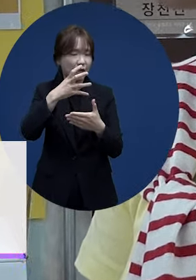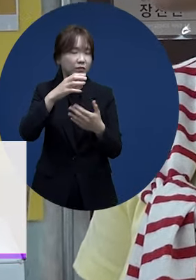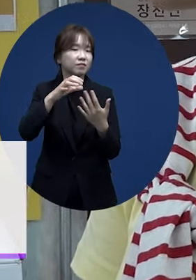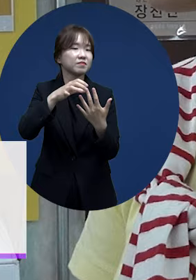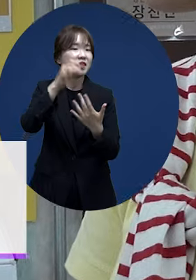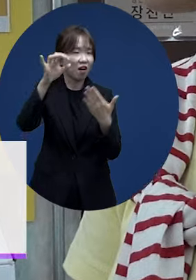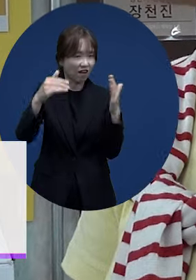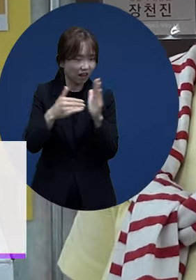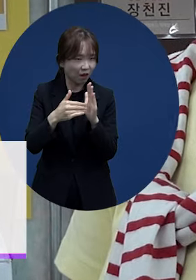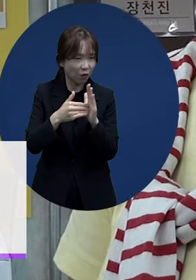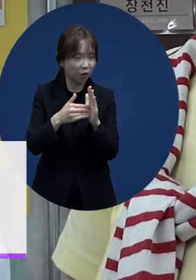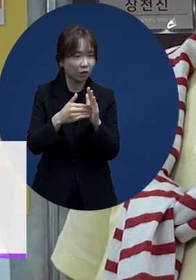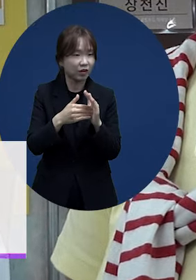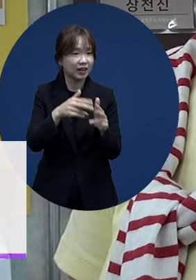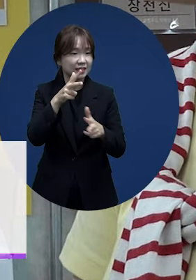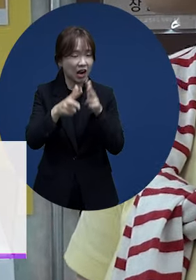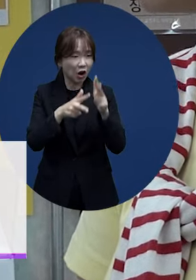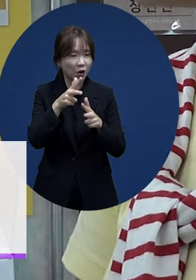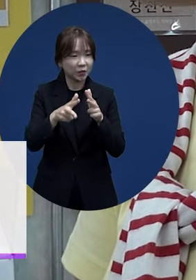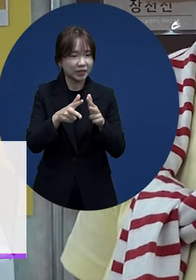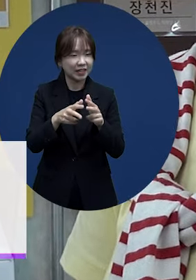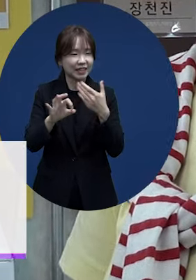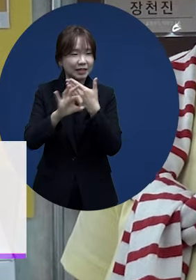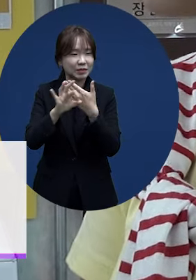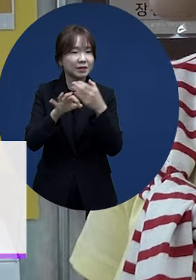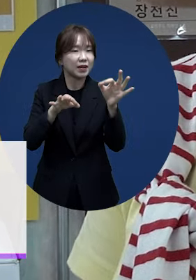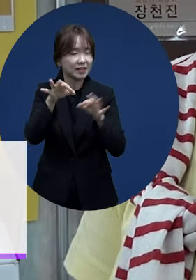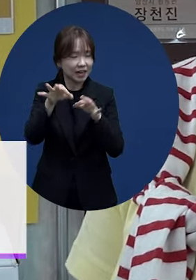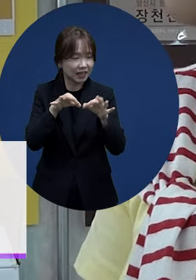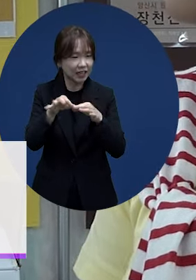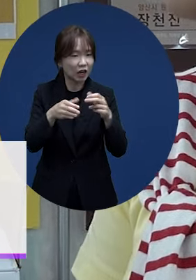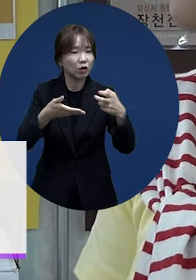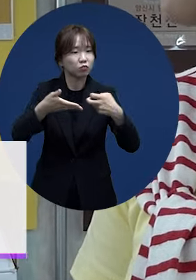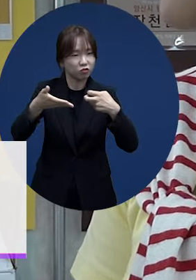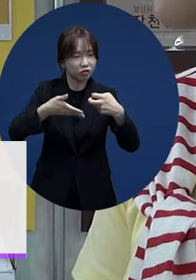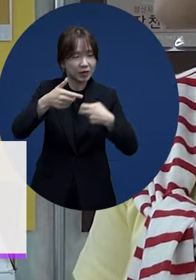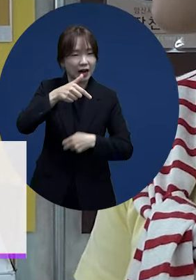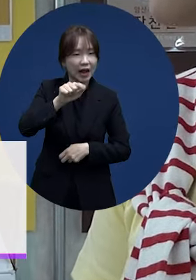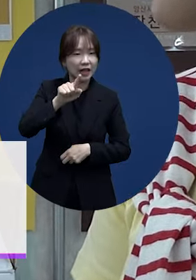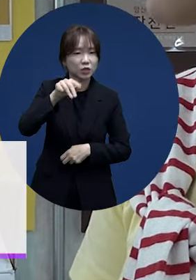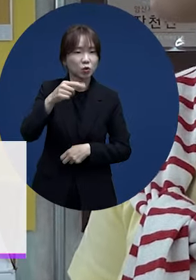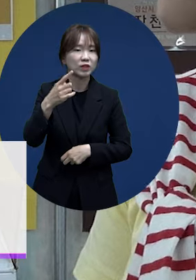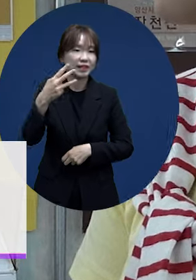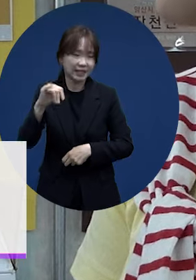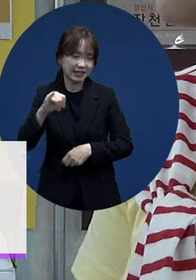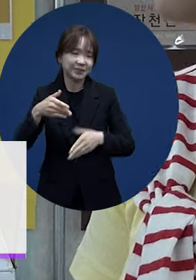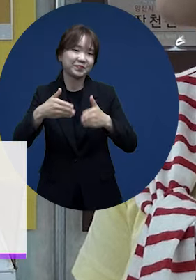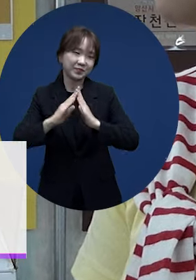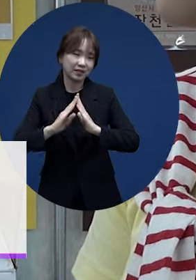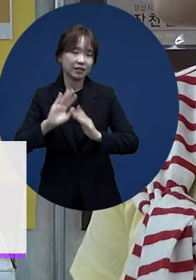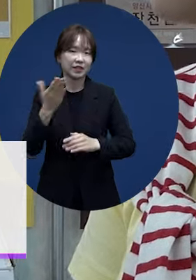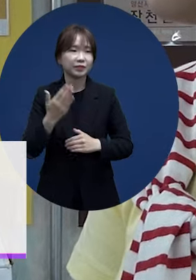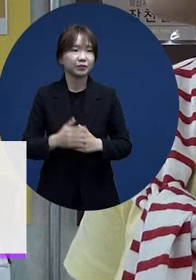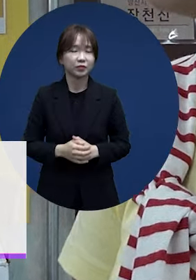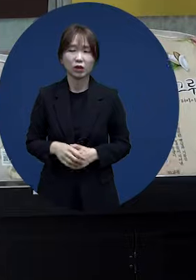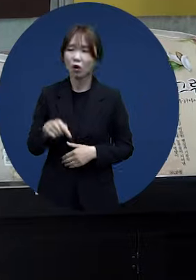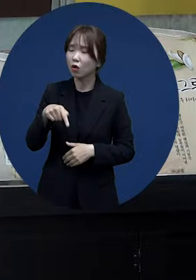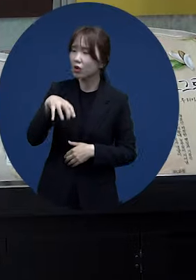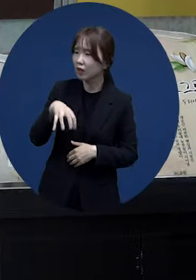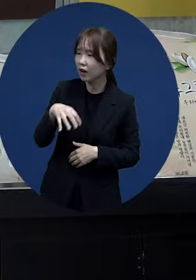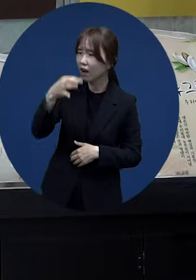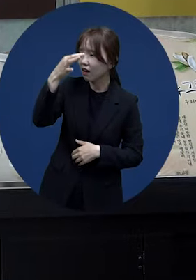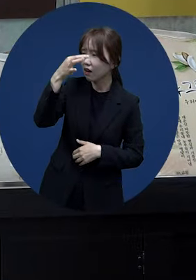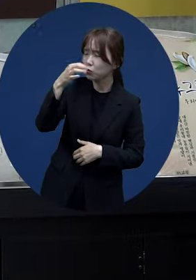선정되어서 사업을 진행 중에 있고요. 그 사업의 일환으로 이 로컬푸드 임시직매장이 물금읍 가촌리에 이제 만들어지게 됐습니다.